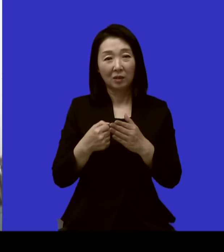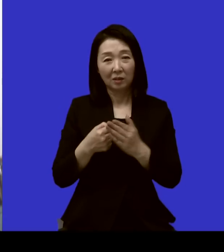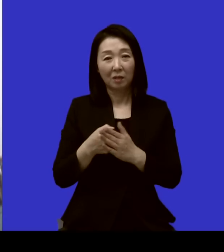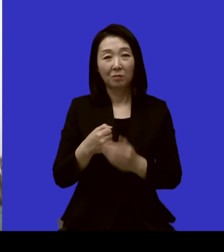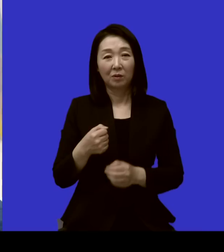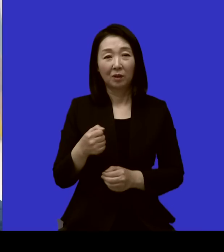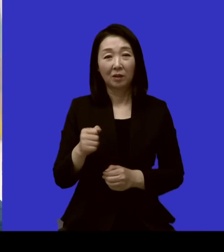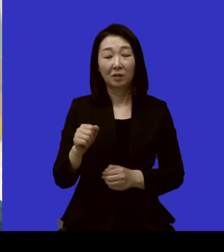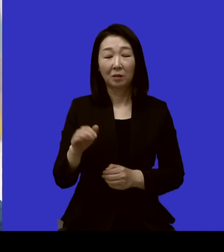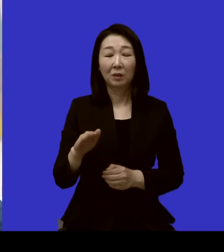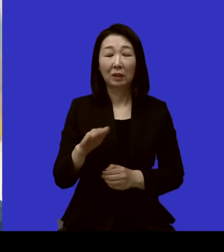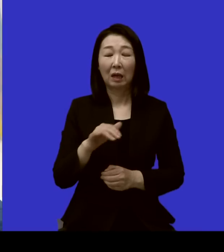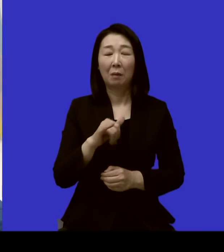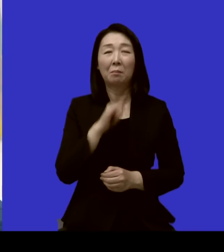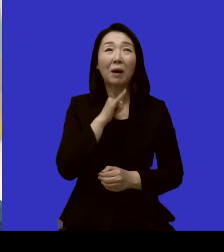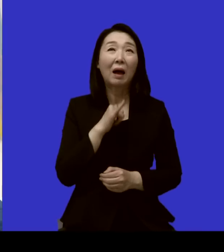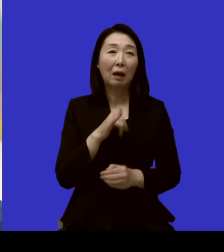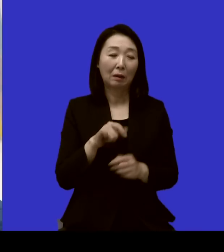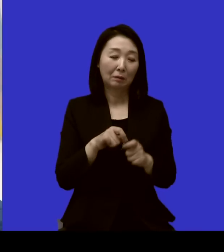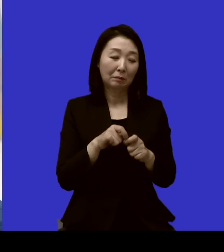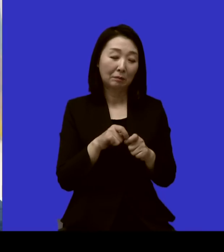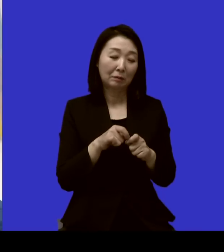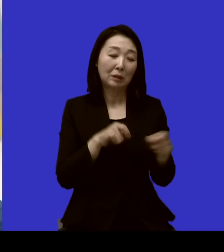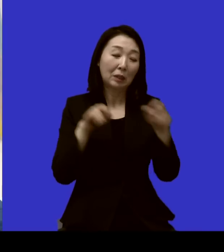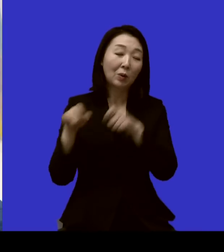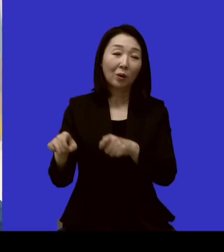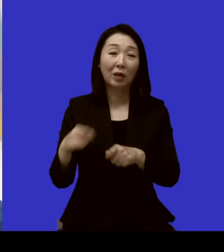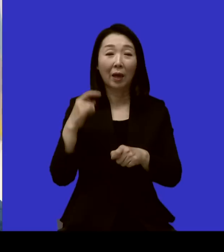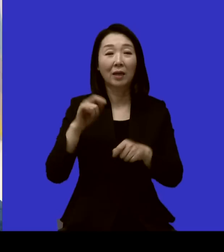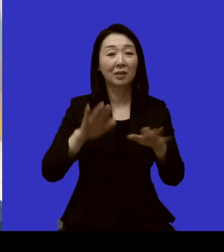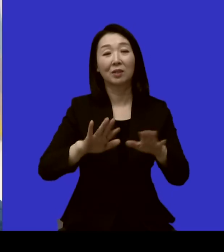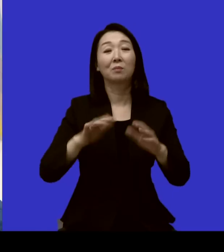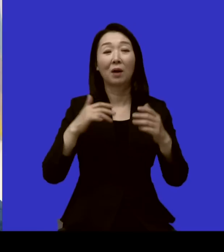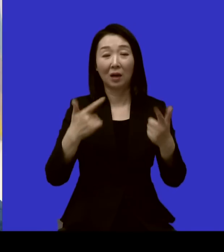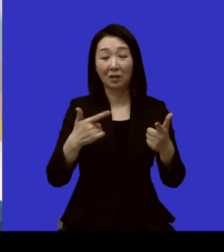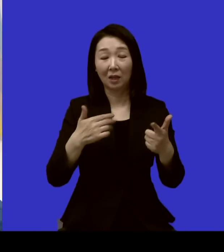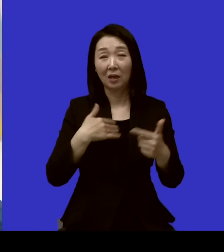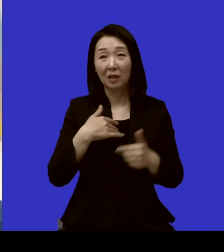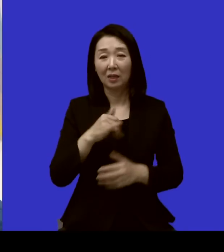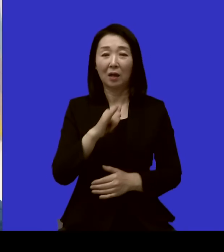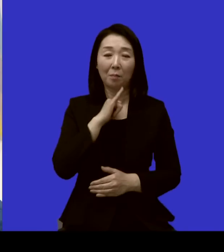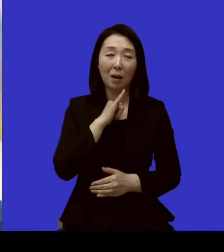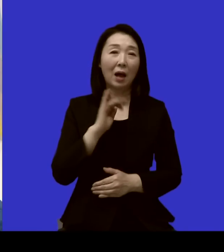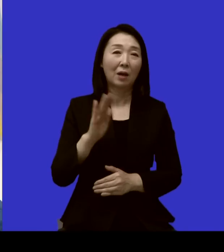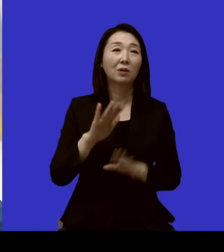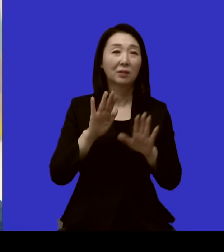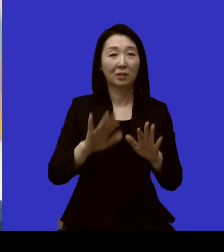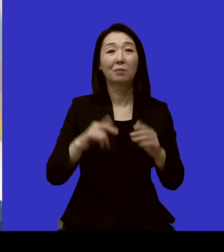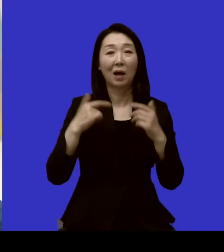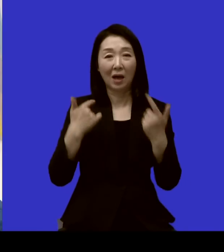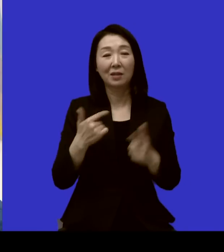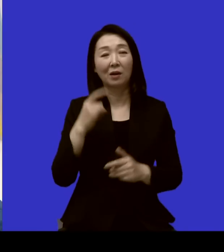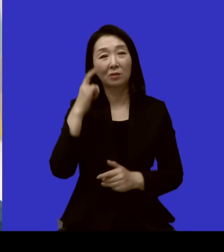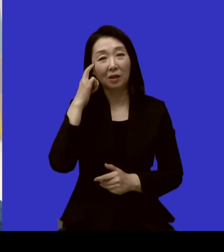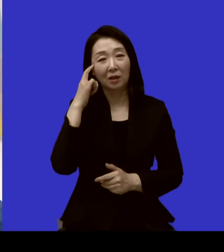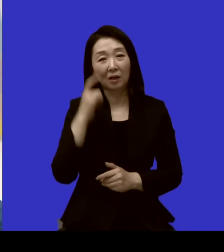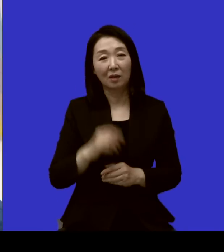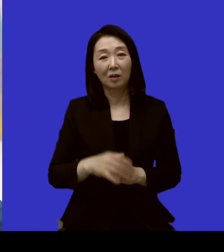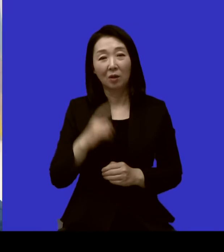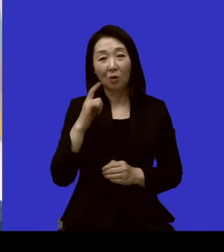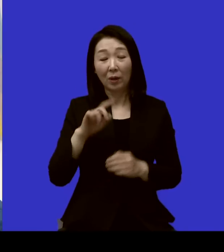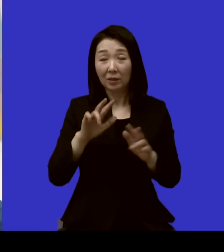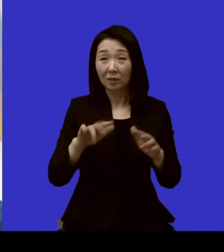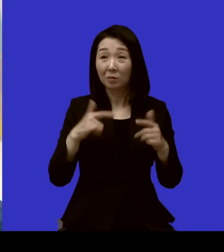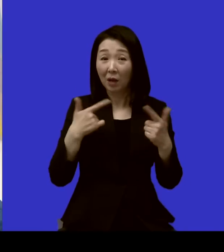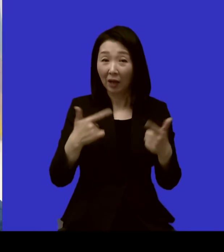잠정적으로 유예. 이제 제 나름대로는 일단 아니다. 일단 제가 생명을 마감하는 거는 지금은 아니다. 근데 지금이